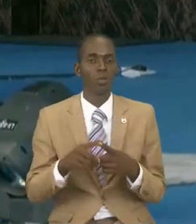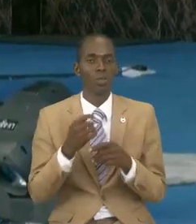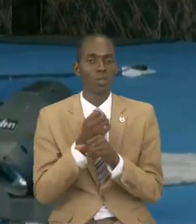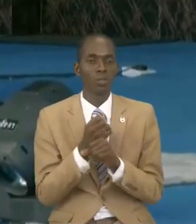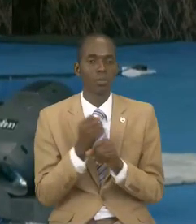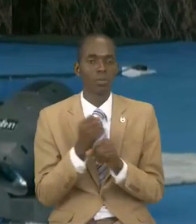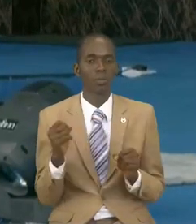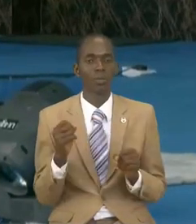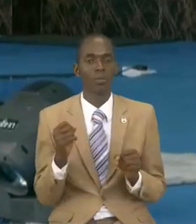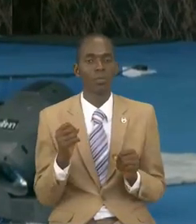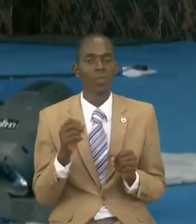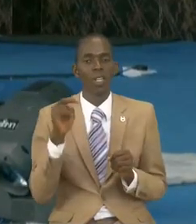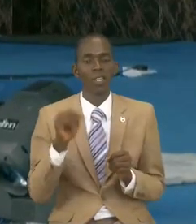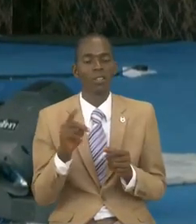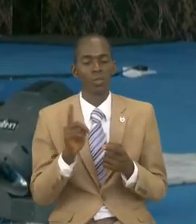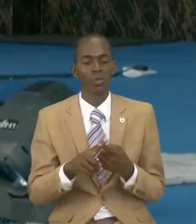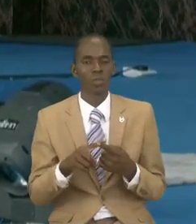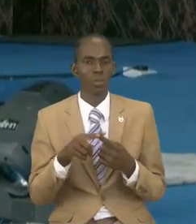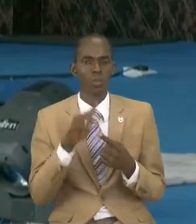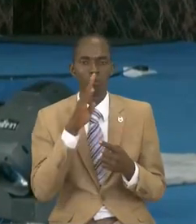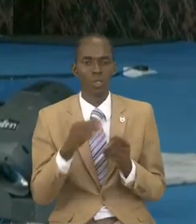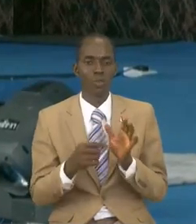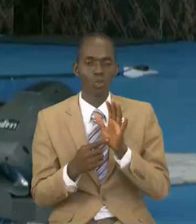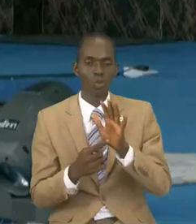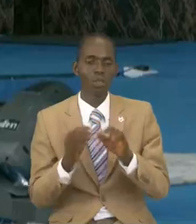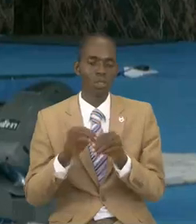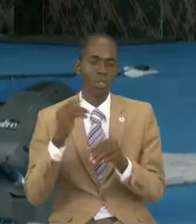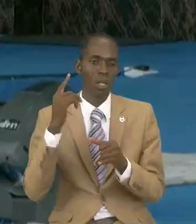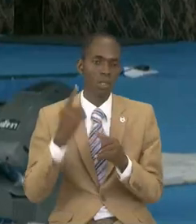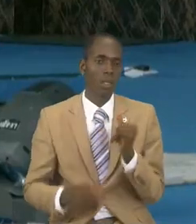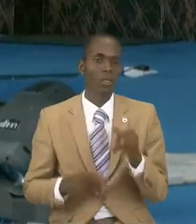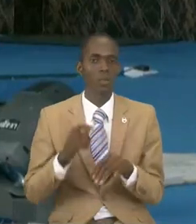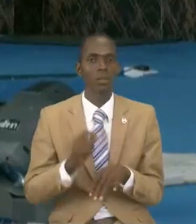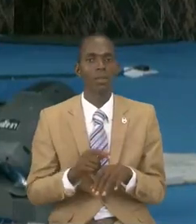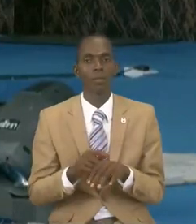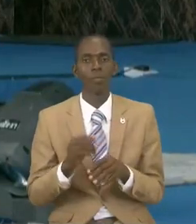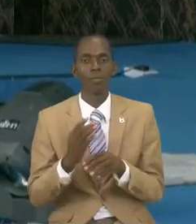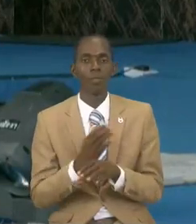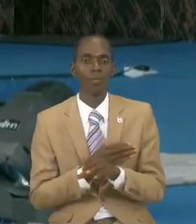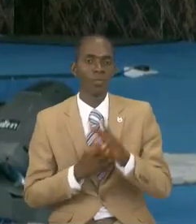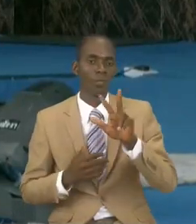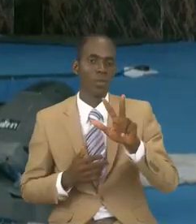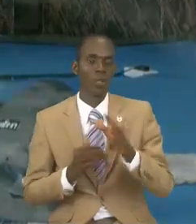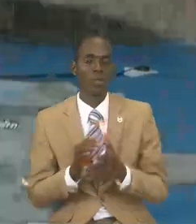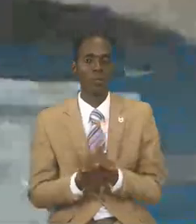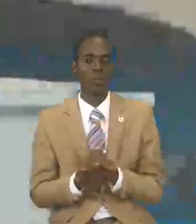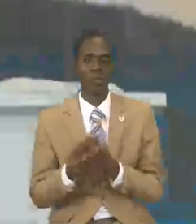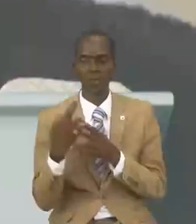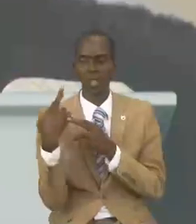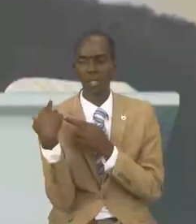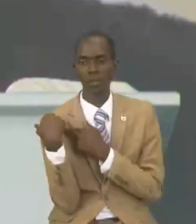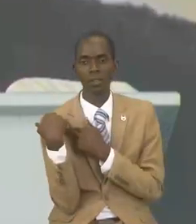salut, prêt à être révélé dans les derniers temps. Troisième partie ici.